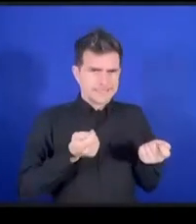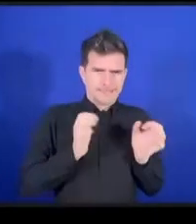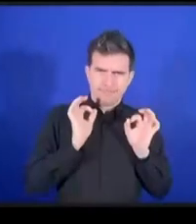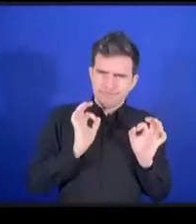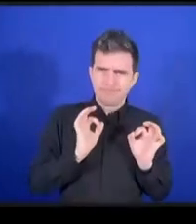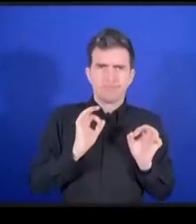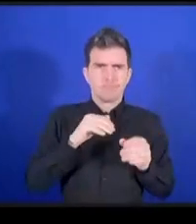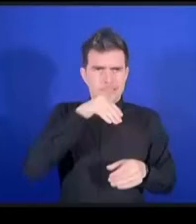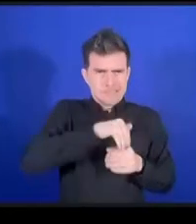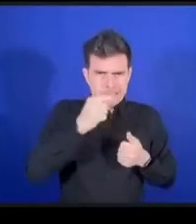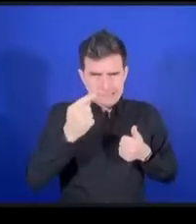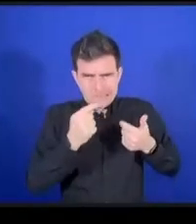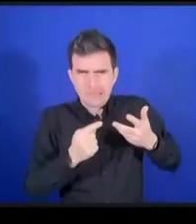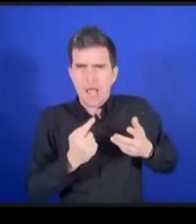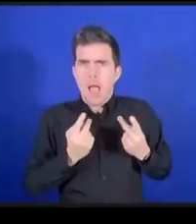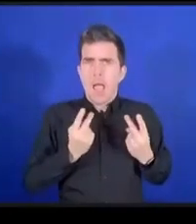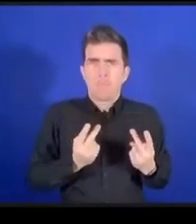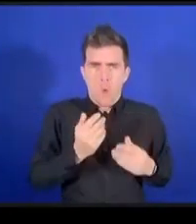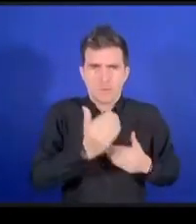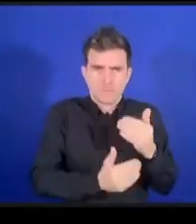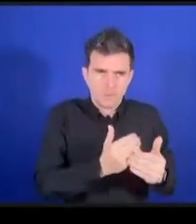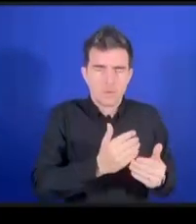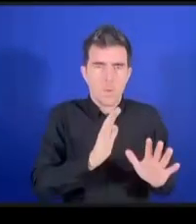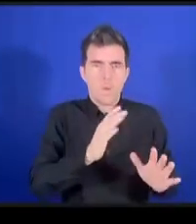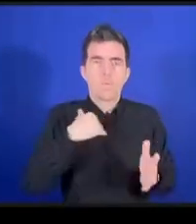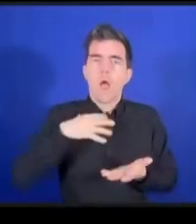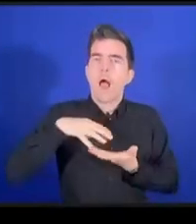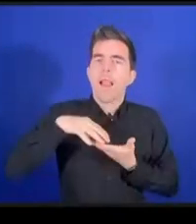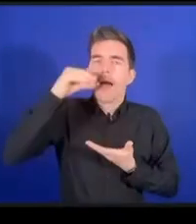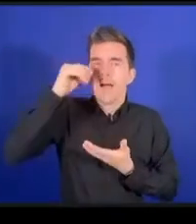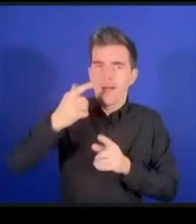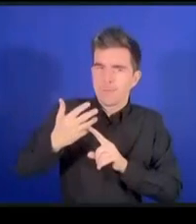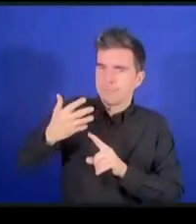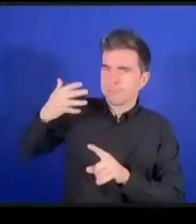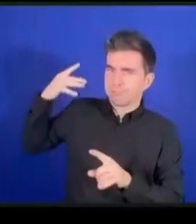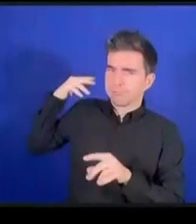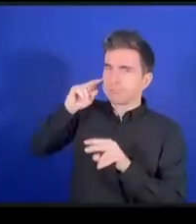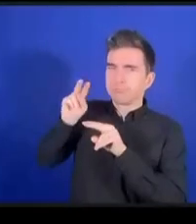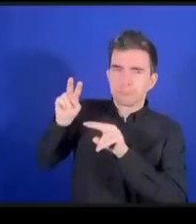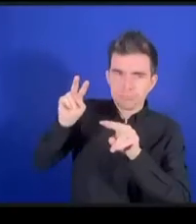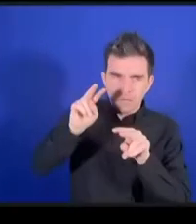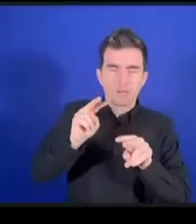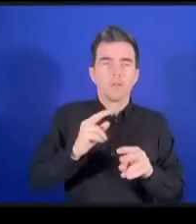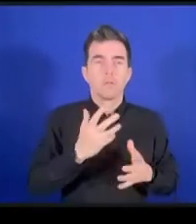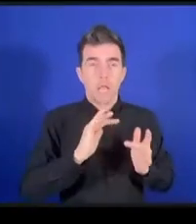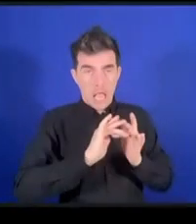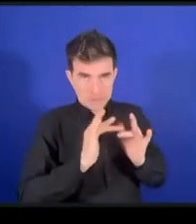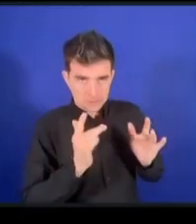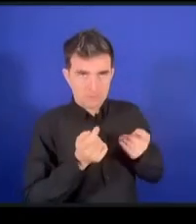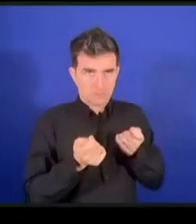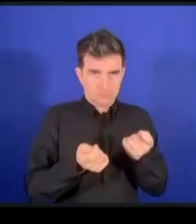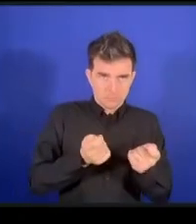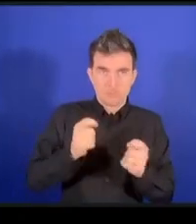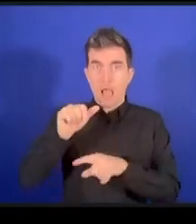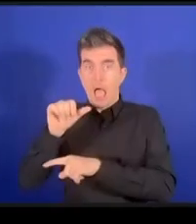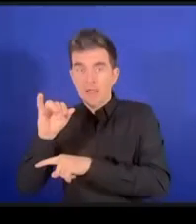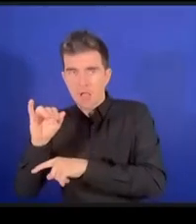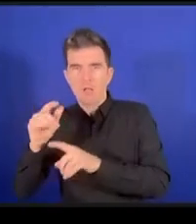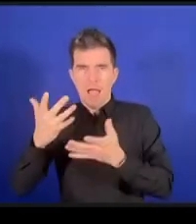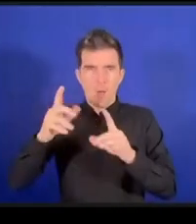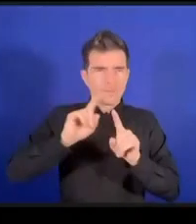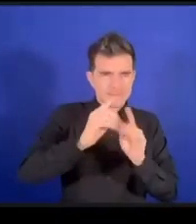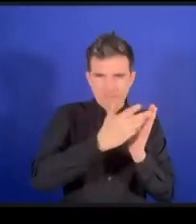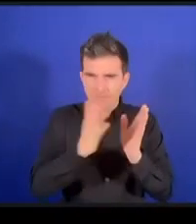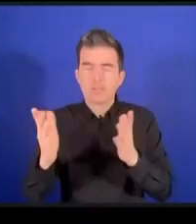использован как в ущерб так и для защиты наших ценностей ценностей интернета которые мы хотели бы создать